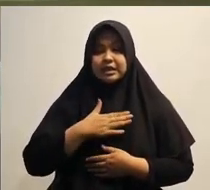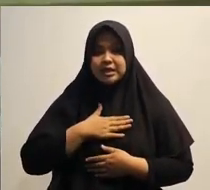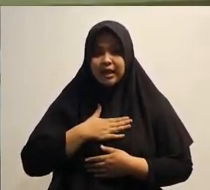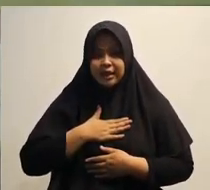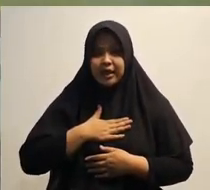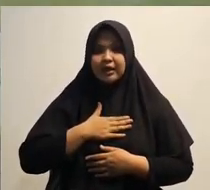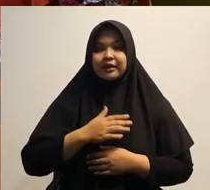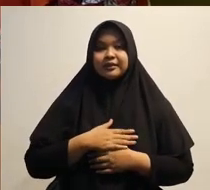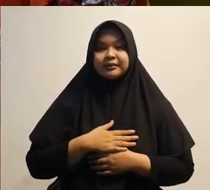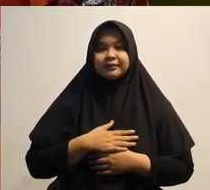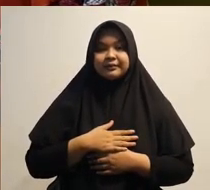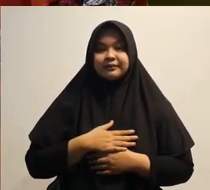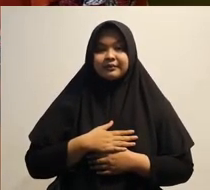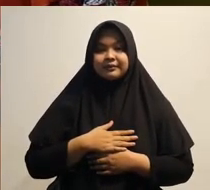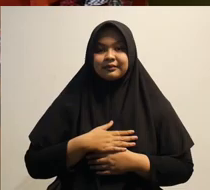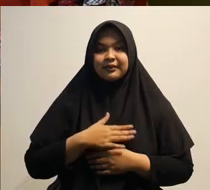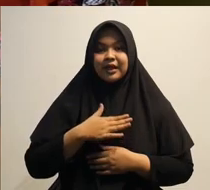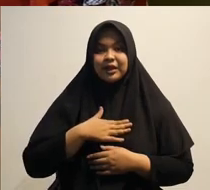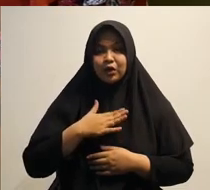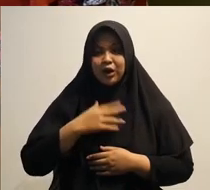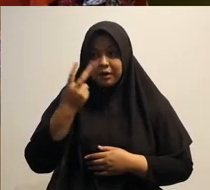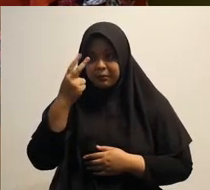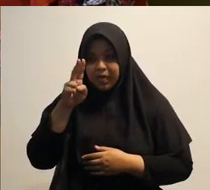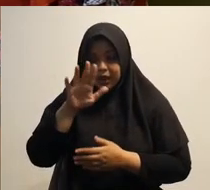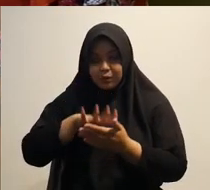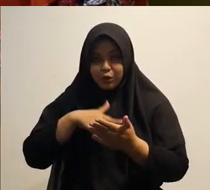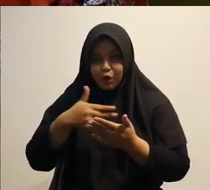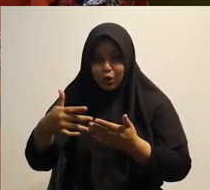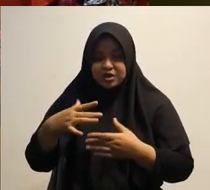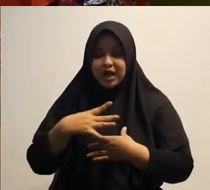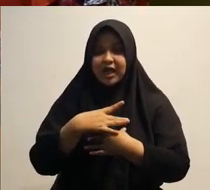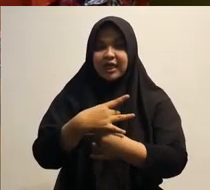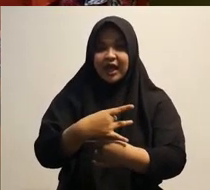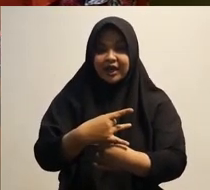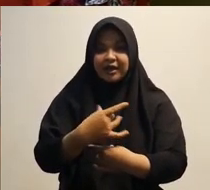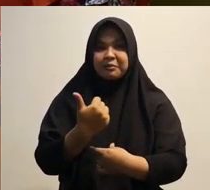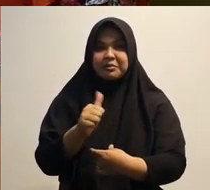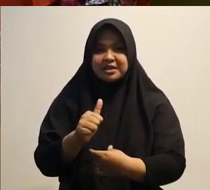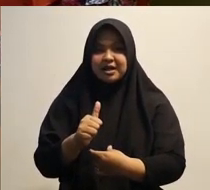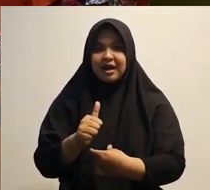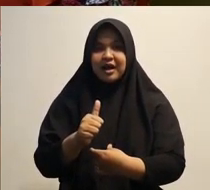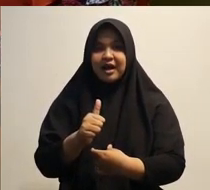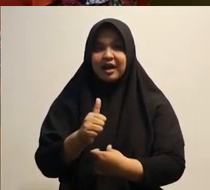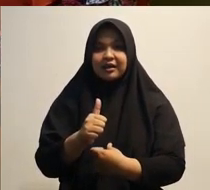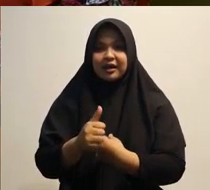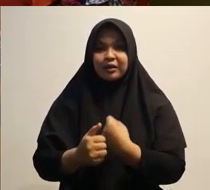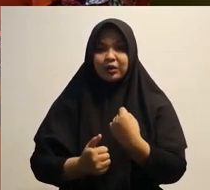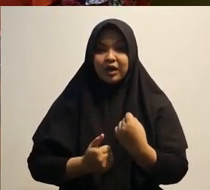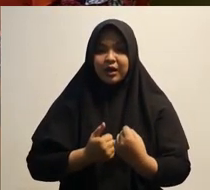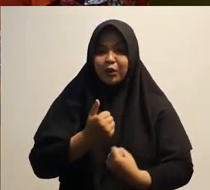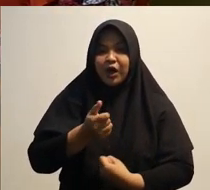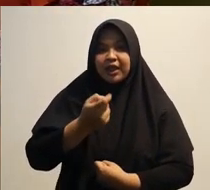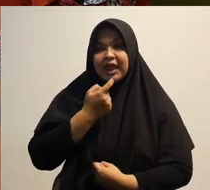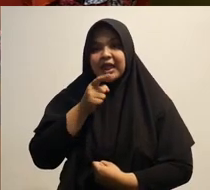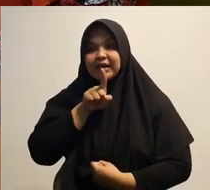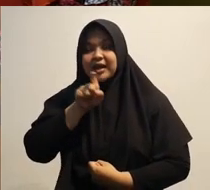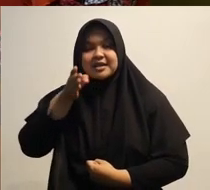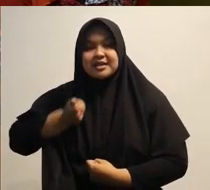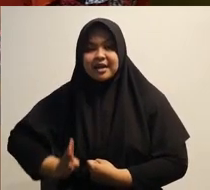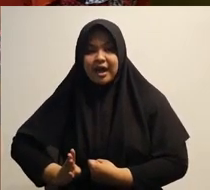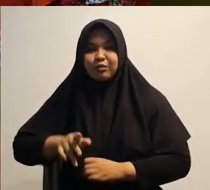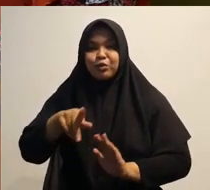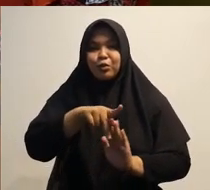Saya tertarik untuk karena melihat brosur Sigap, saya tertarik untuk bisa mendalami tentang Sigap,